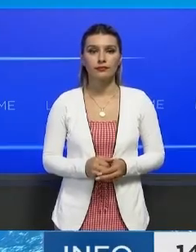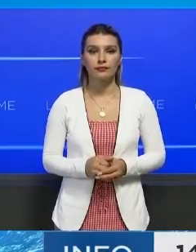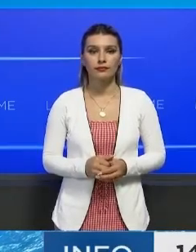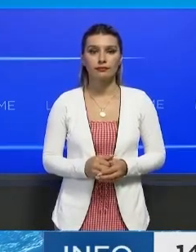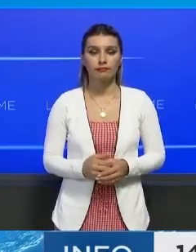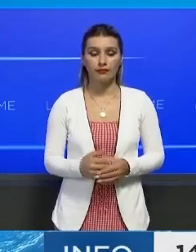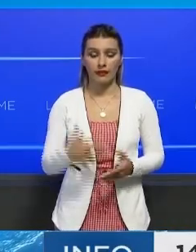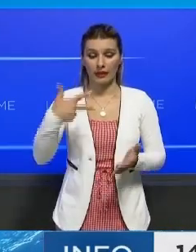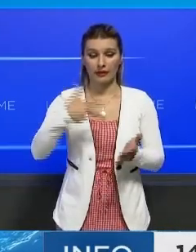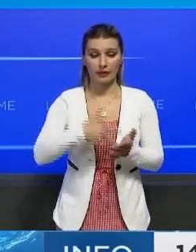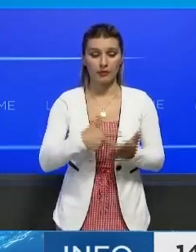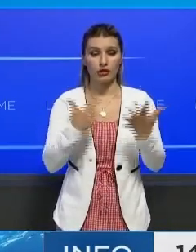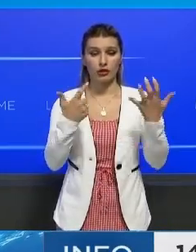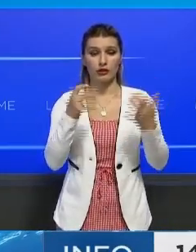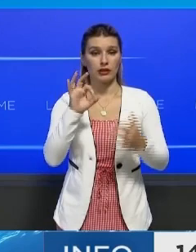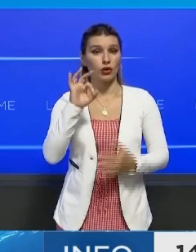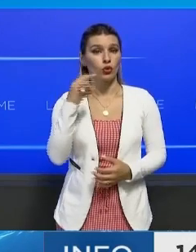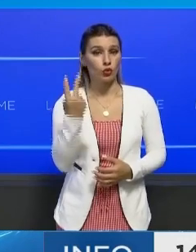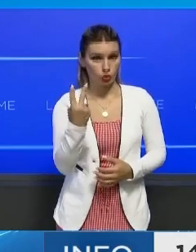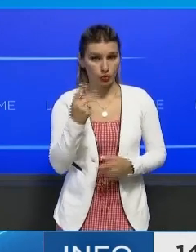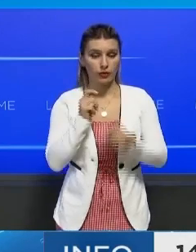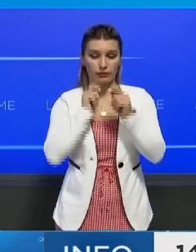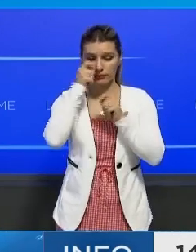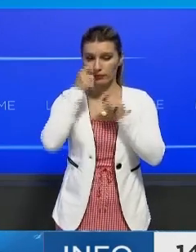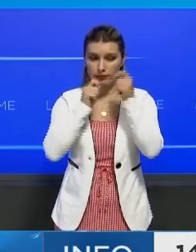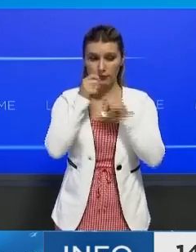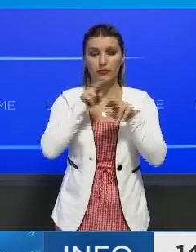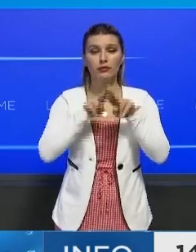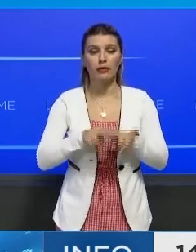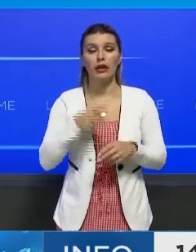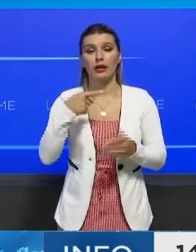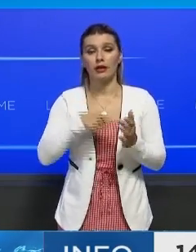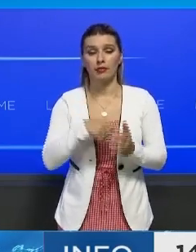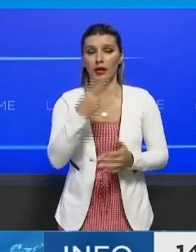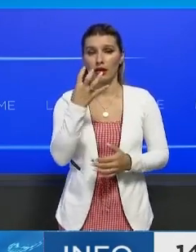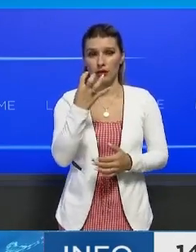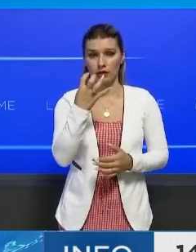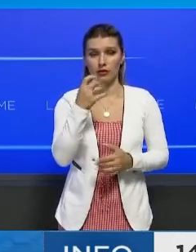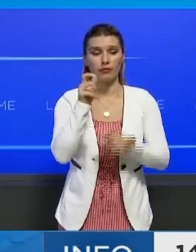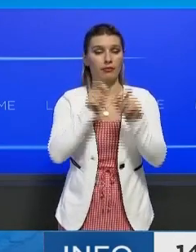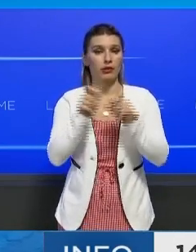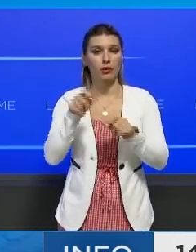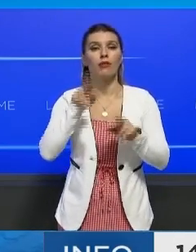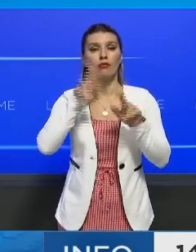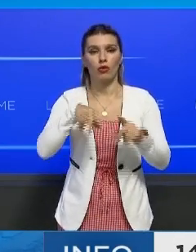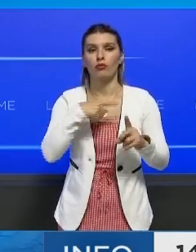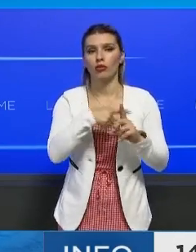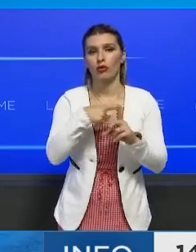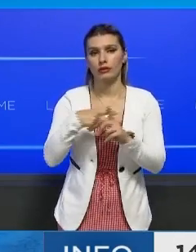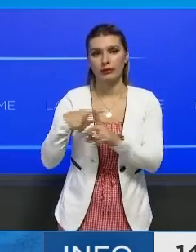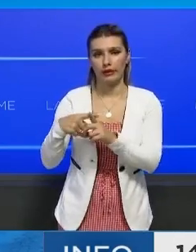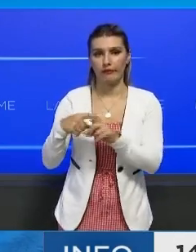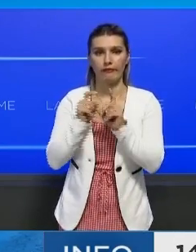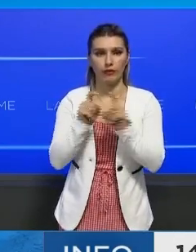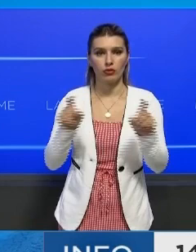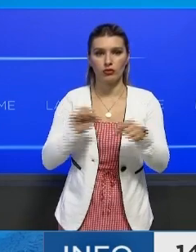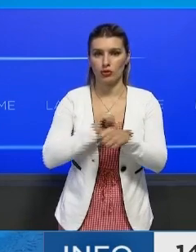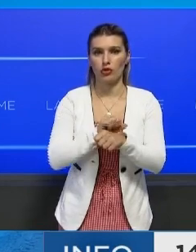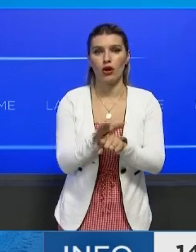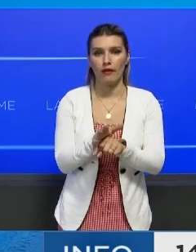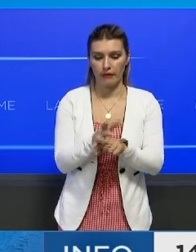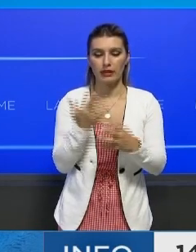Nga 3702 teste, 1480 persona kanë rezultuar pozitiv me COVID-19